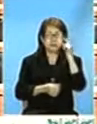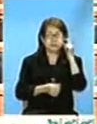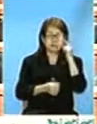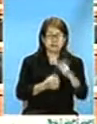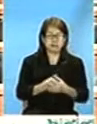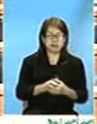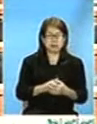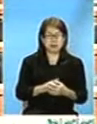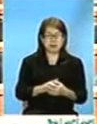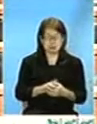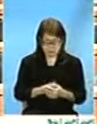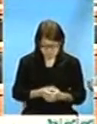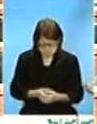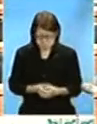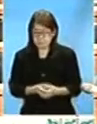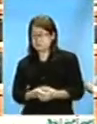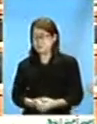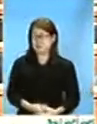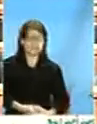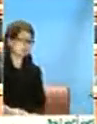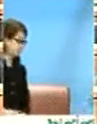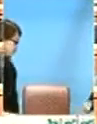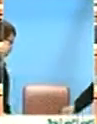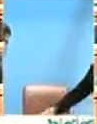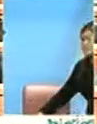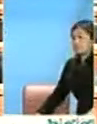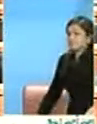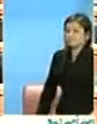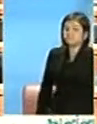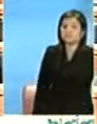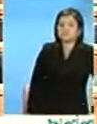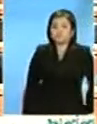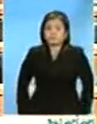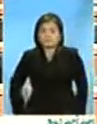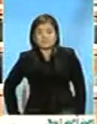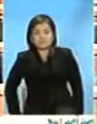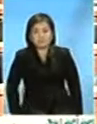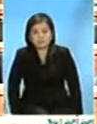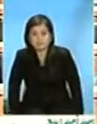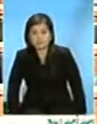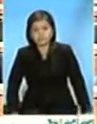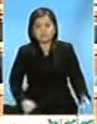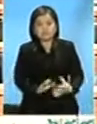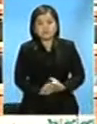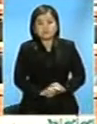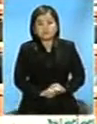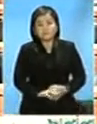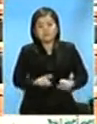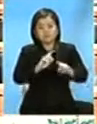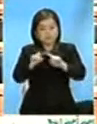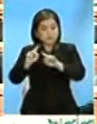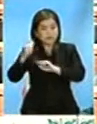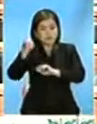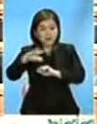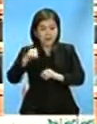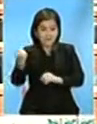สภาผู้แทนราษฎรทำไม่ได้องค์กรไหนก็ทำไม่ได้ครับเขาคาดหวังที่สว.เนี่ย